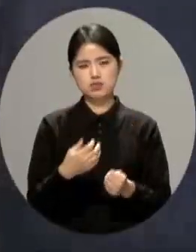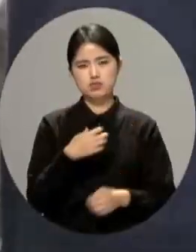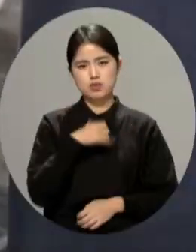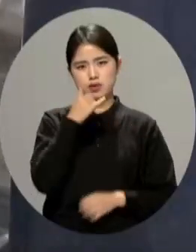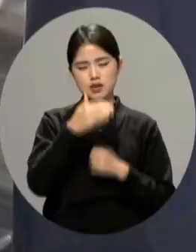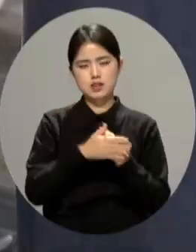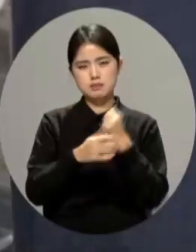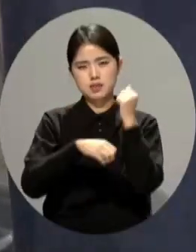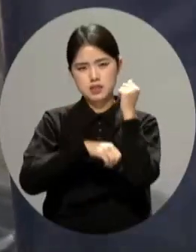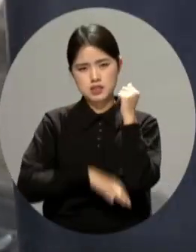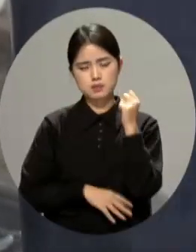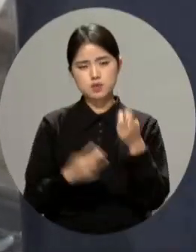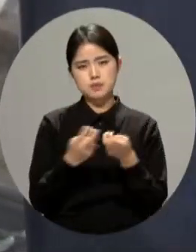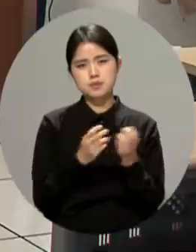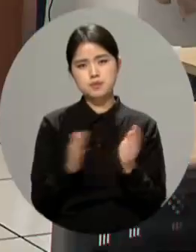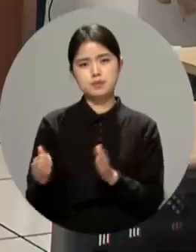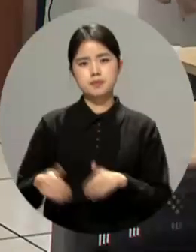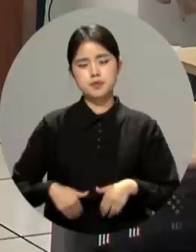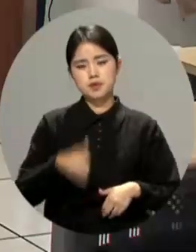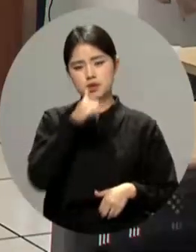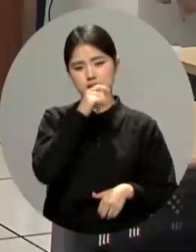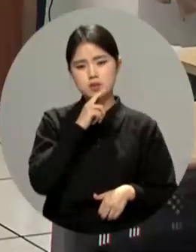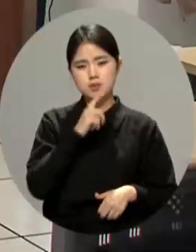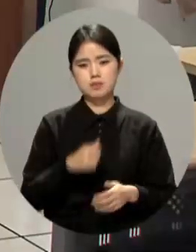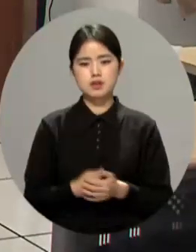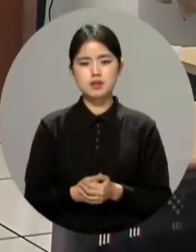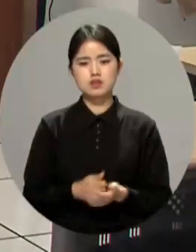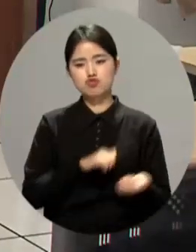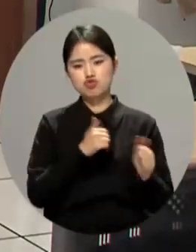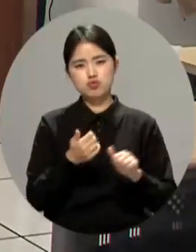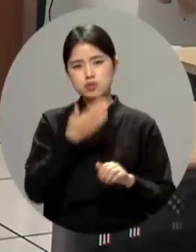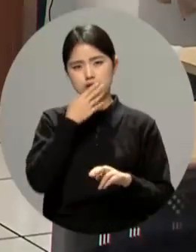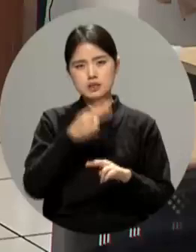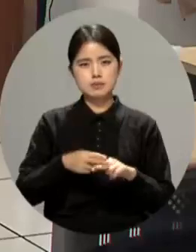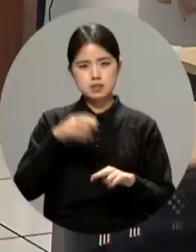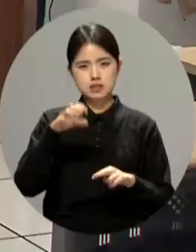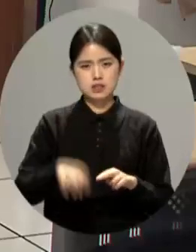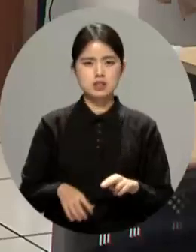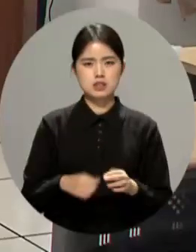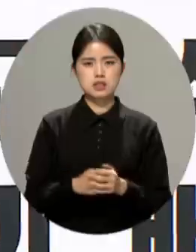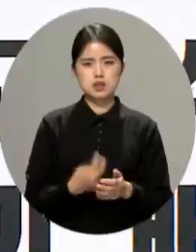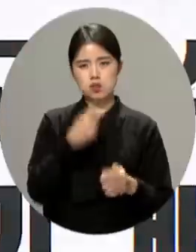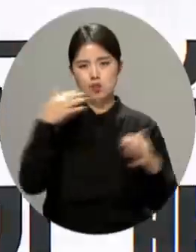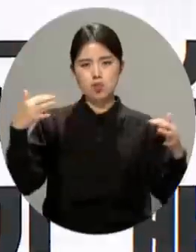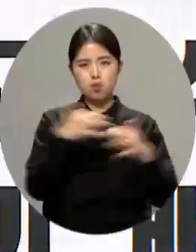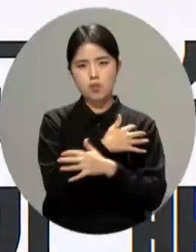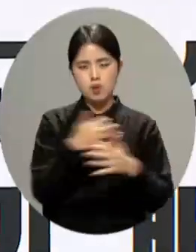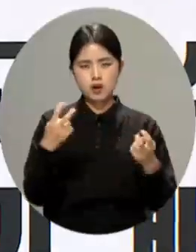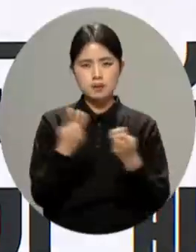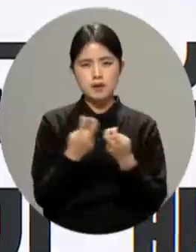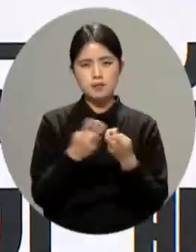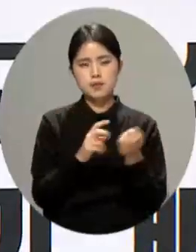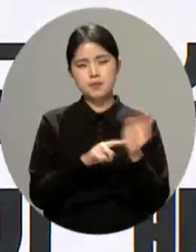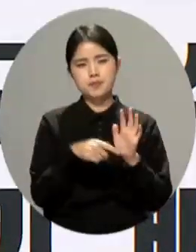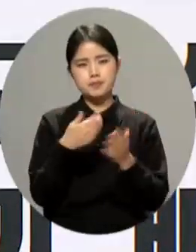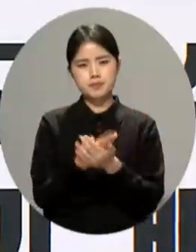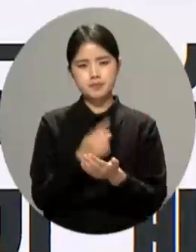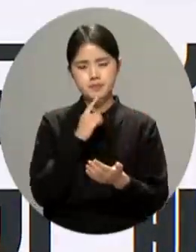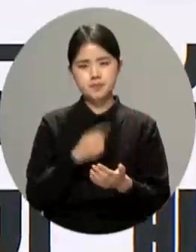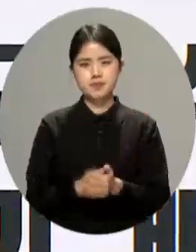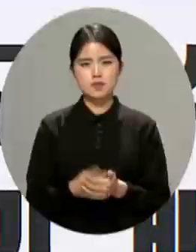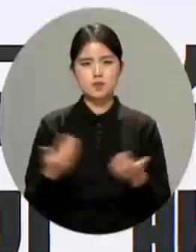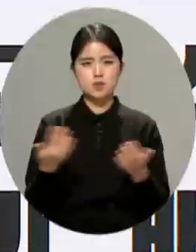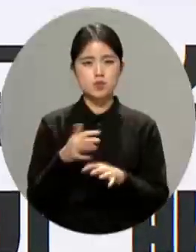근본적인 대책을 촉구하고 나섰습니다. 주부의 급식실 환기시설 개선 대책 제시하라! 제시하라! 제시하라! 노조